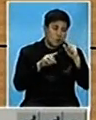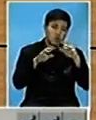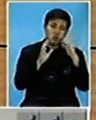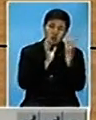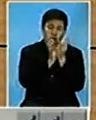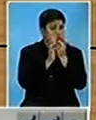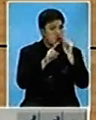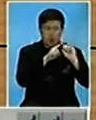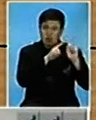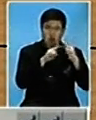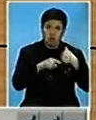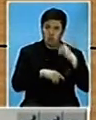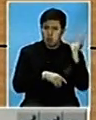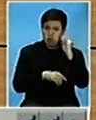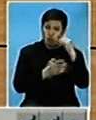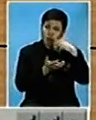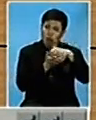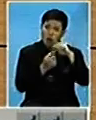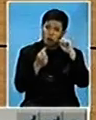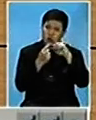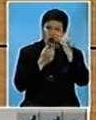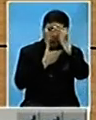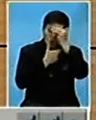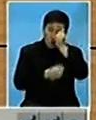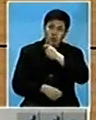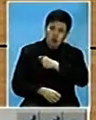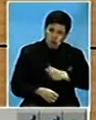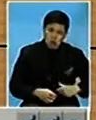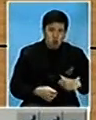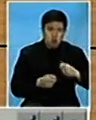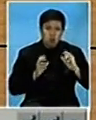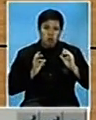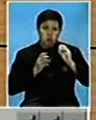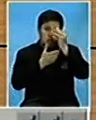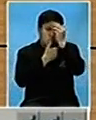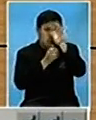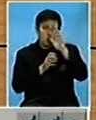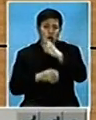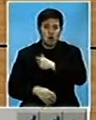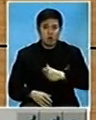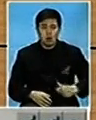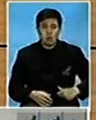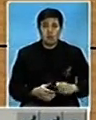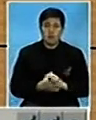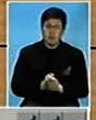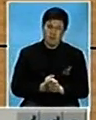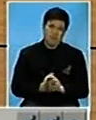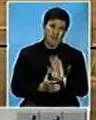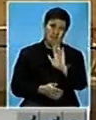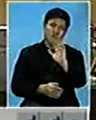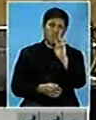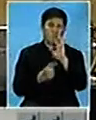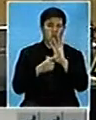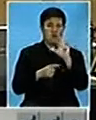อื่นๆทั่วไปพูดถึงเรื่องการนิยมกษัตริย์หรือไม่นิยมกษัตริย ์ท่านวชิระครับ